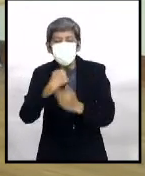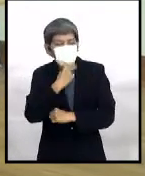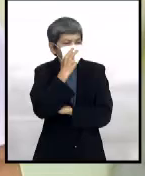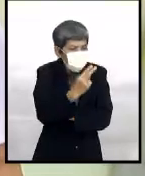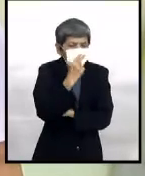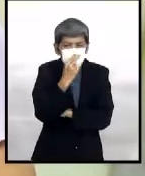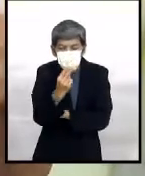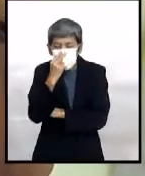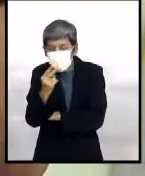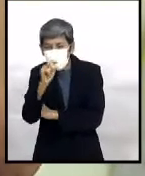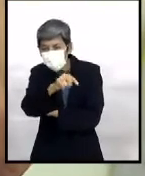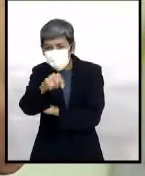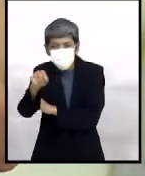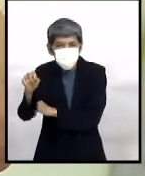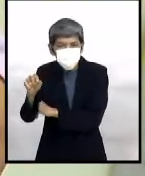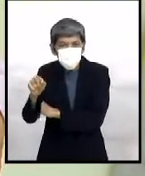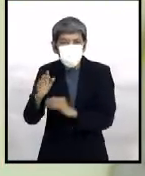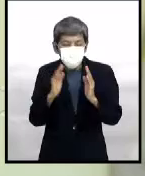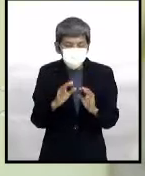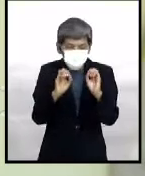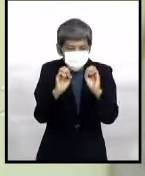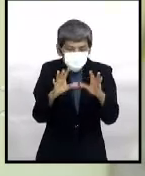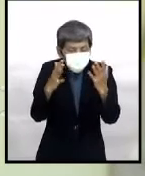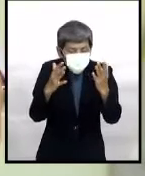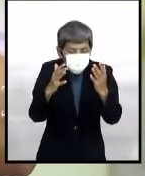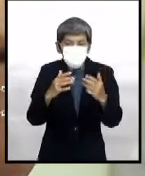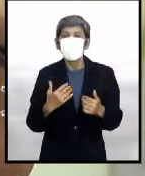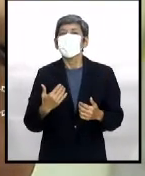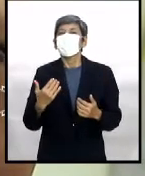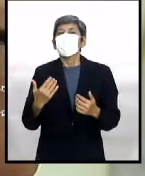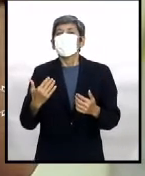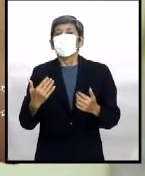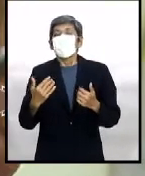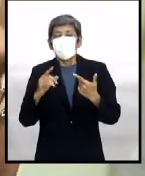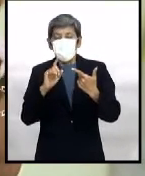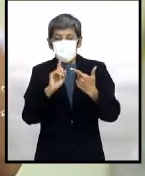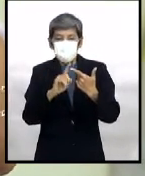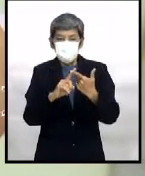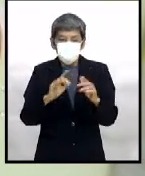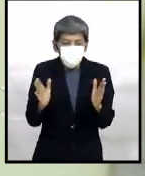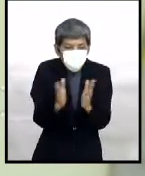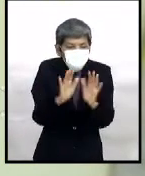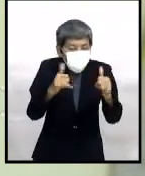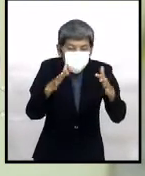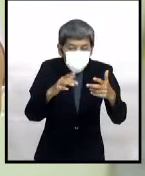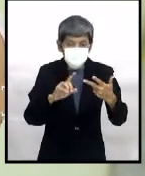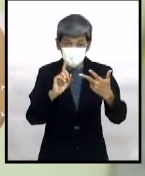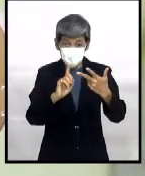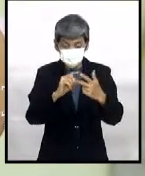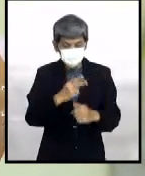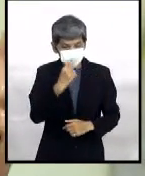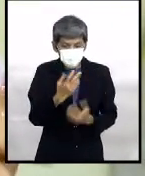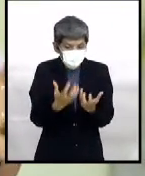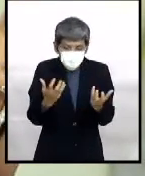าเขาไม่ได้ขาดแค่คนไปสอนเขาไม่ได้ขาดแค่คนไปเล่นเนี่ยแต่เขาขาด